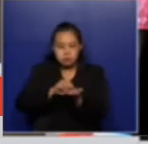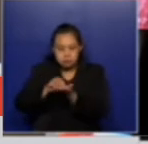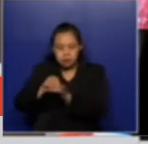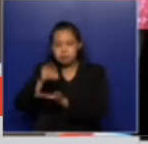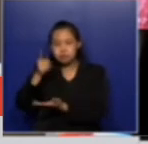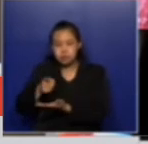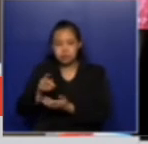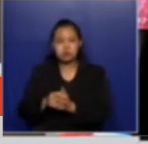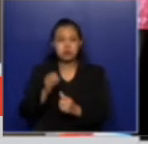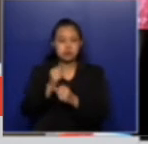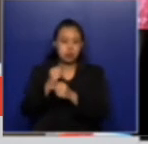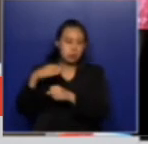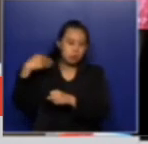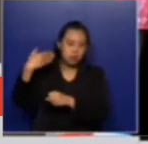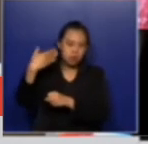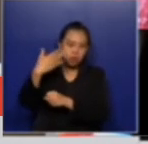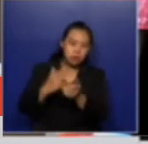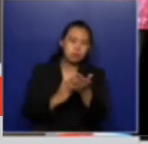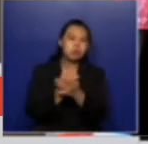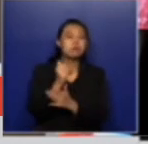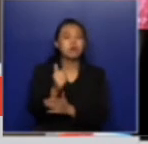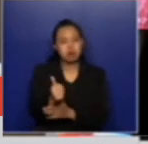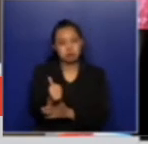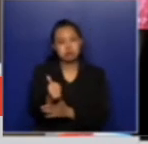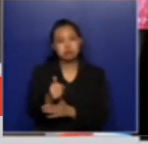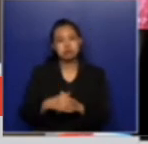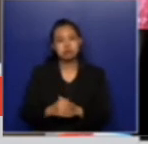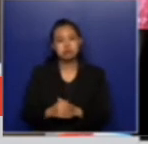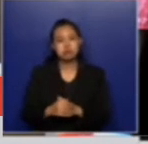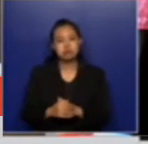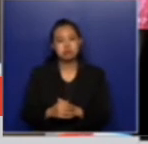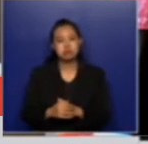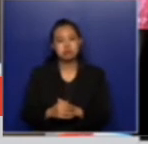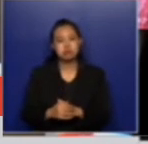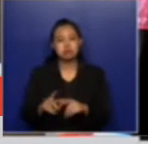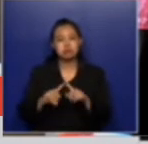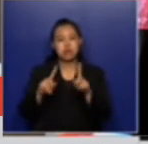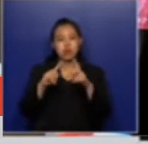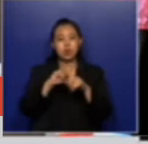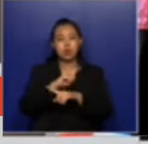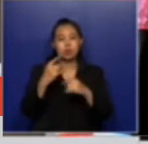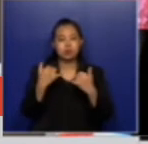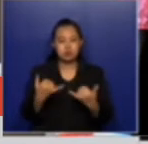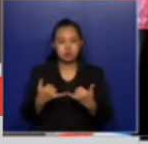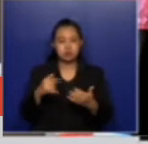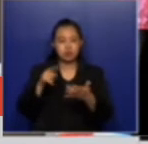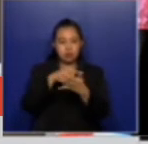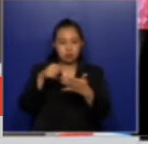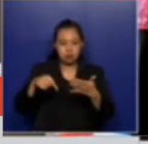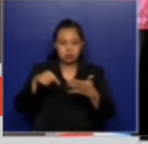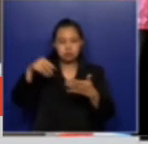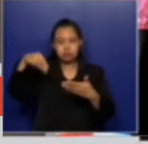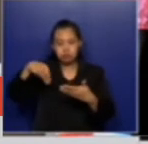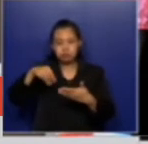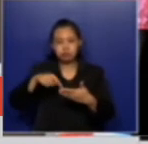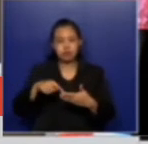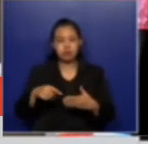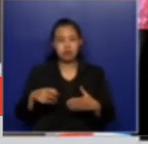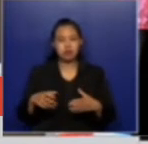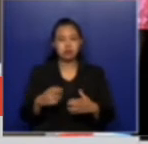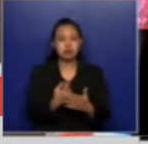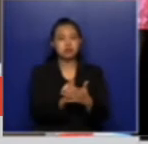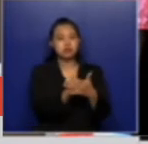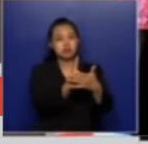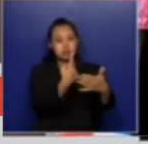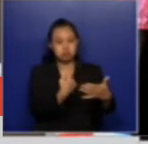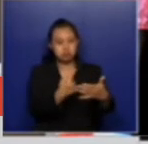จนเราประสบผลสำเร็จแล้วเพียงแต่วันว่าวันนี้เราเลือกตั้งมาได้พรรคได้ผู้แทนเป็นที่1